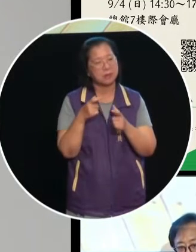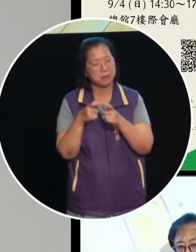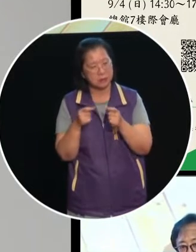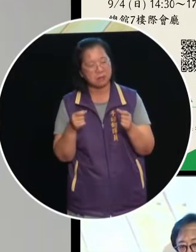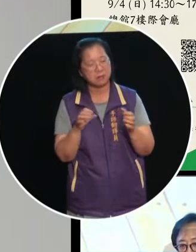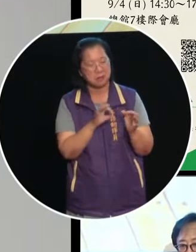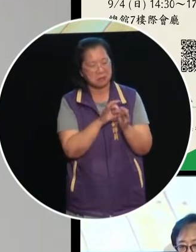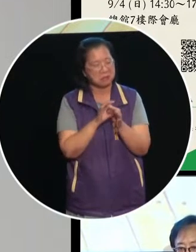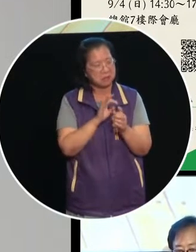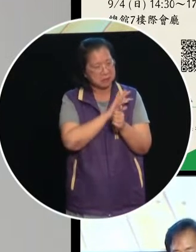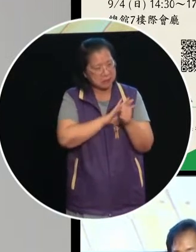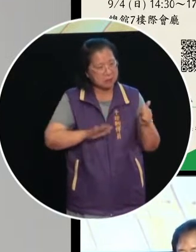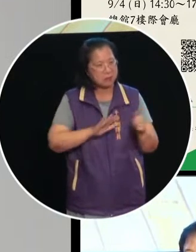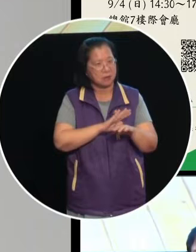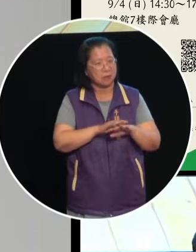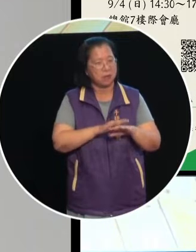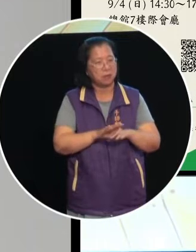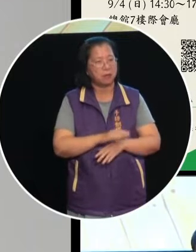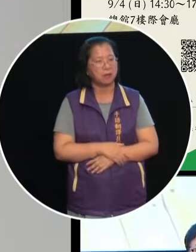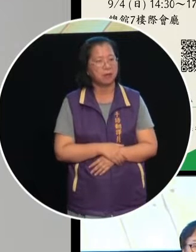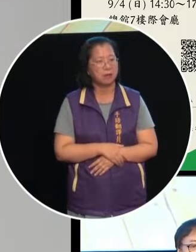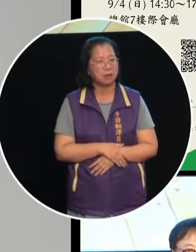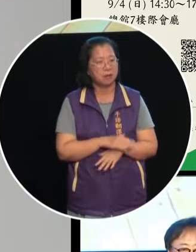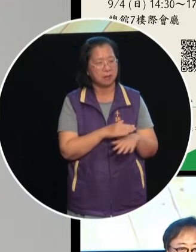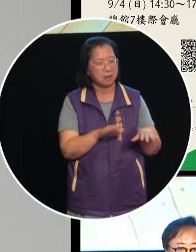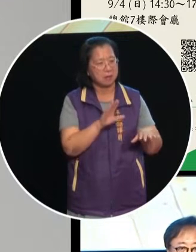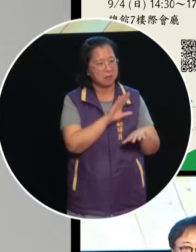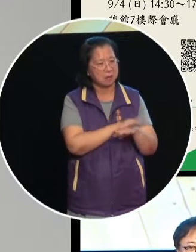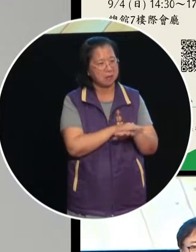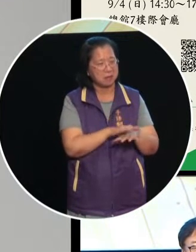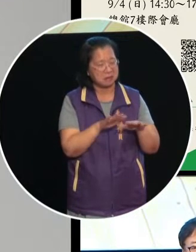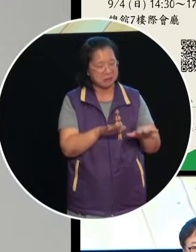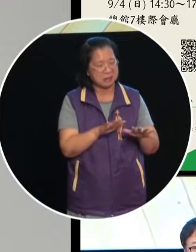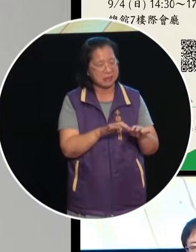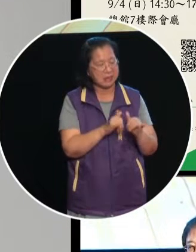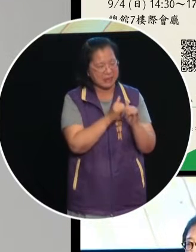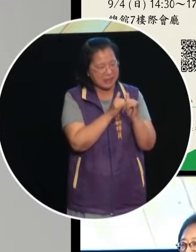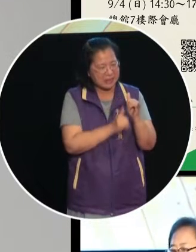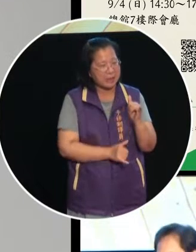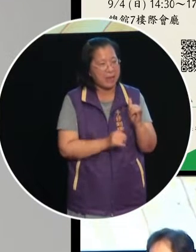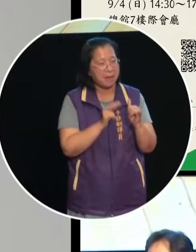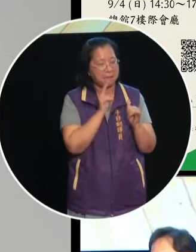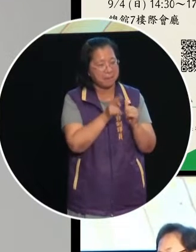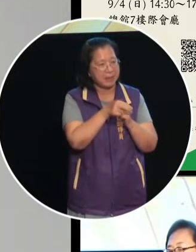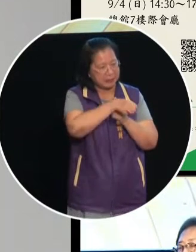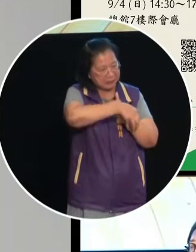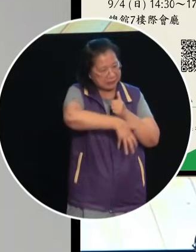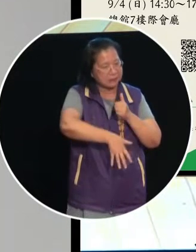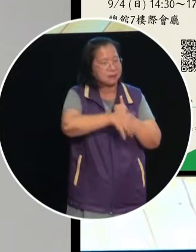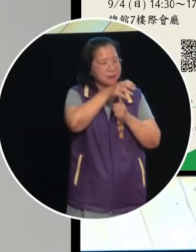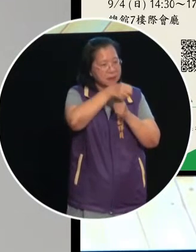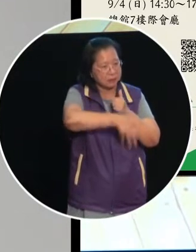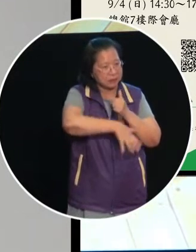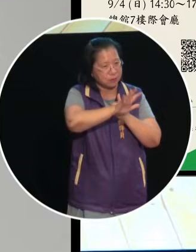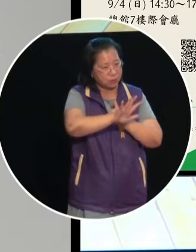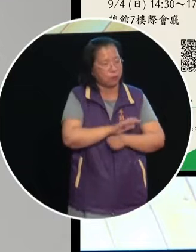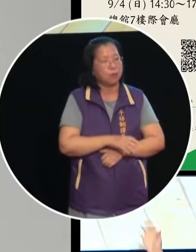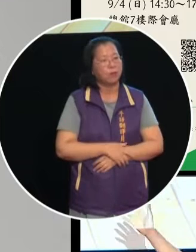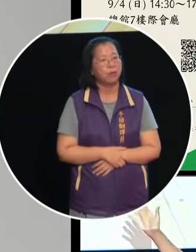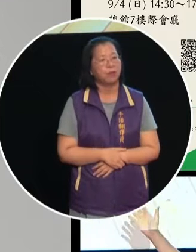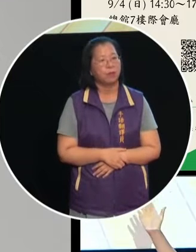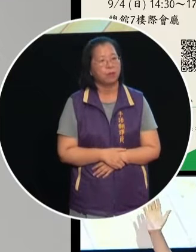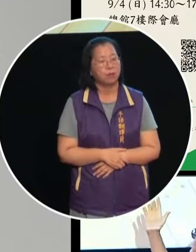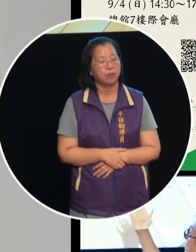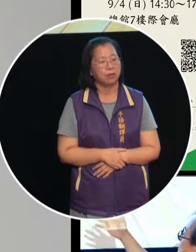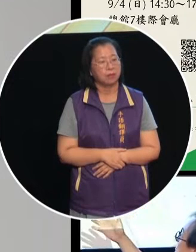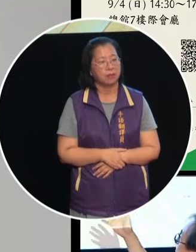因为安倍派是非常非常的亲台派，他们都很喜欢台湾。那么